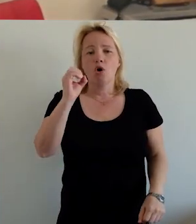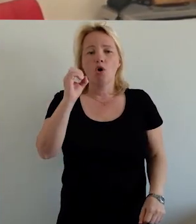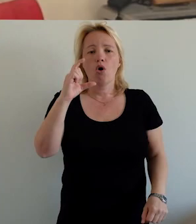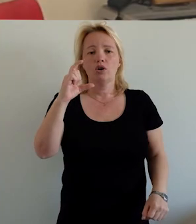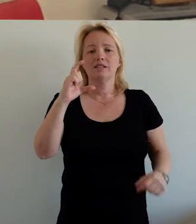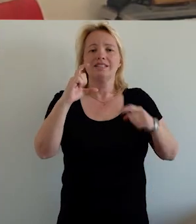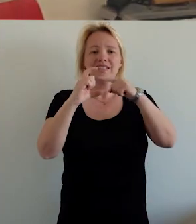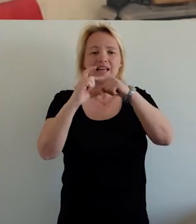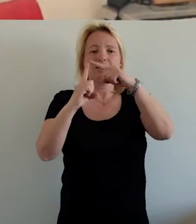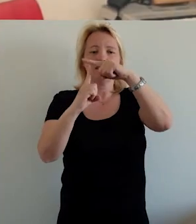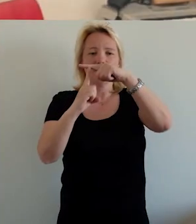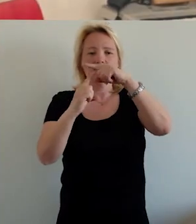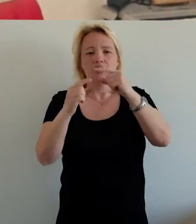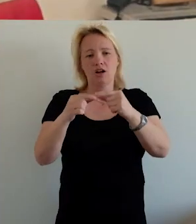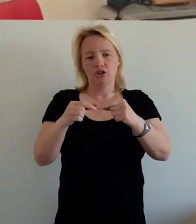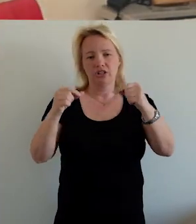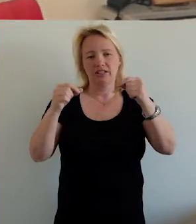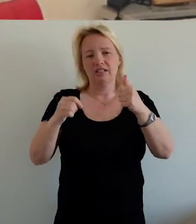lžíci octa,